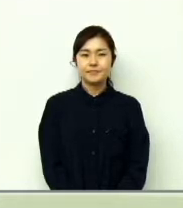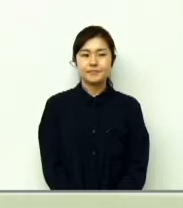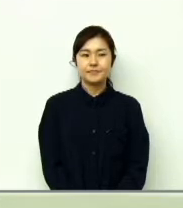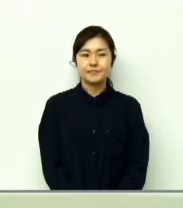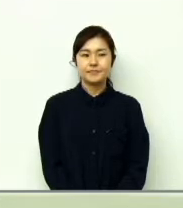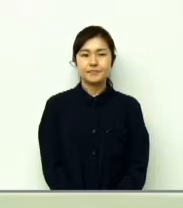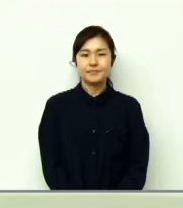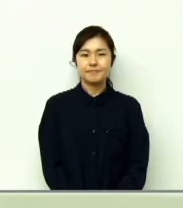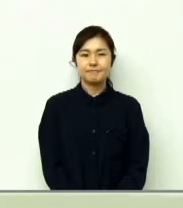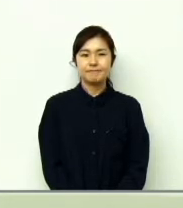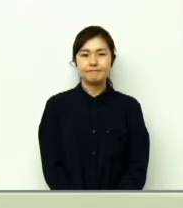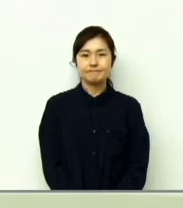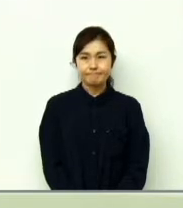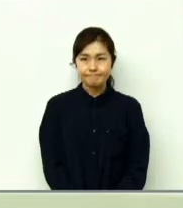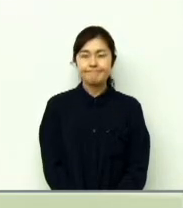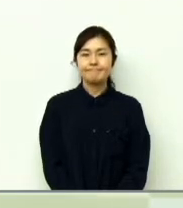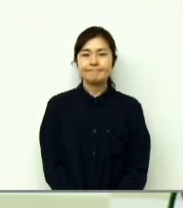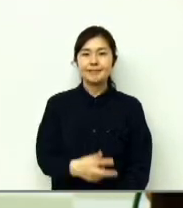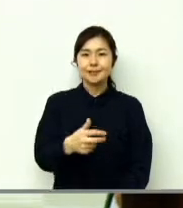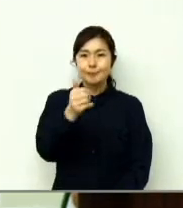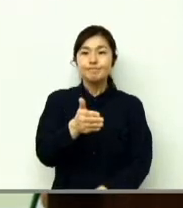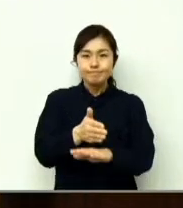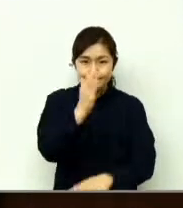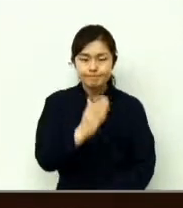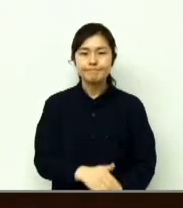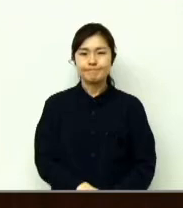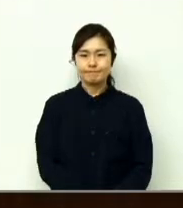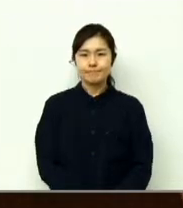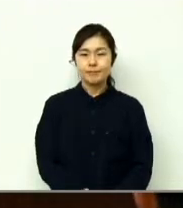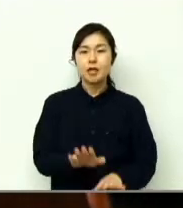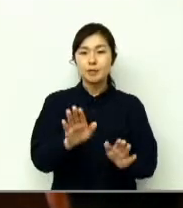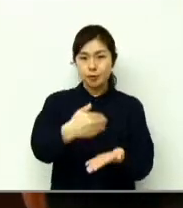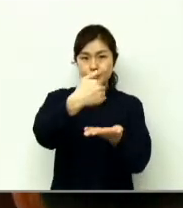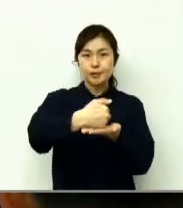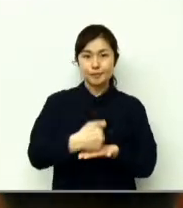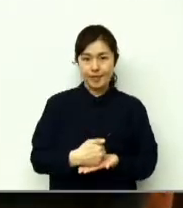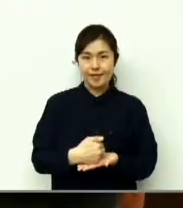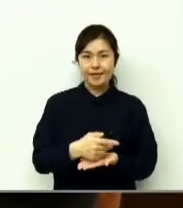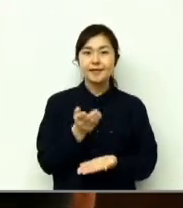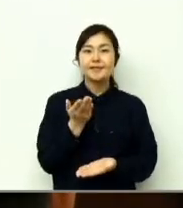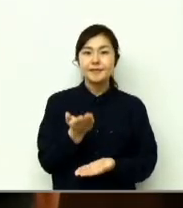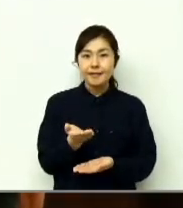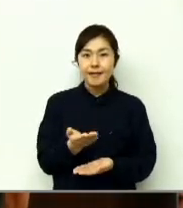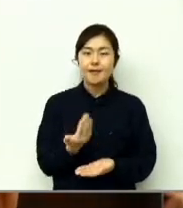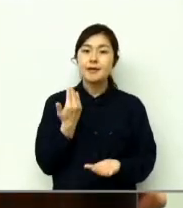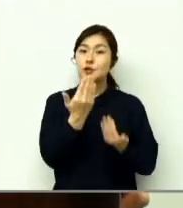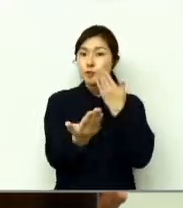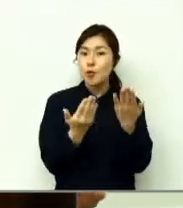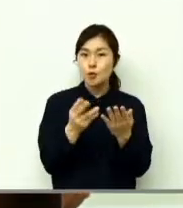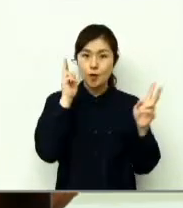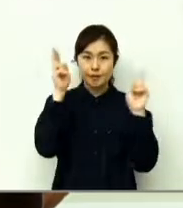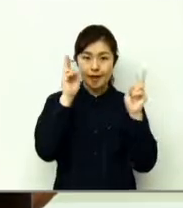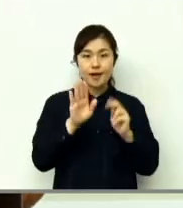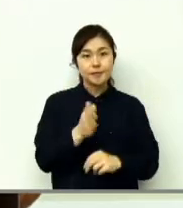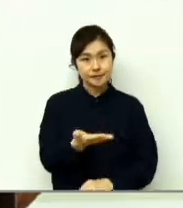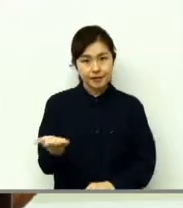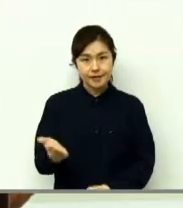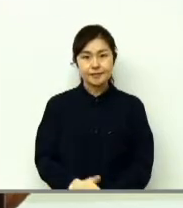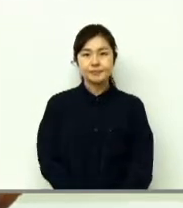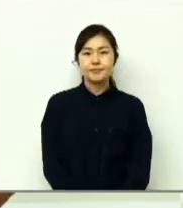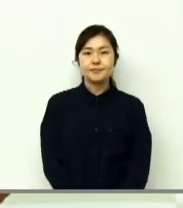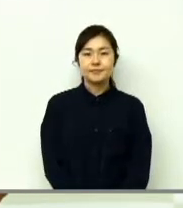ありがとうございます。では、市長さんの今のお説明について、質問がある者は、挙手にてお願いします